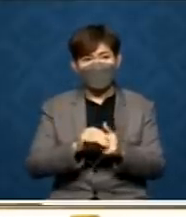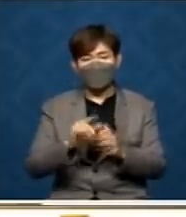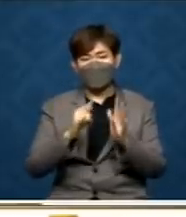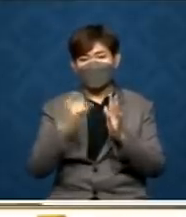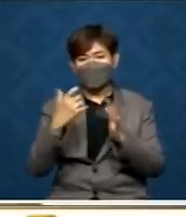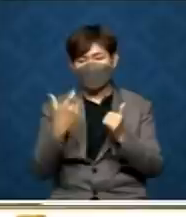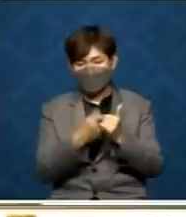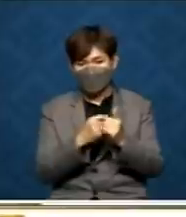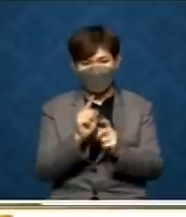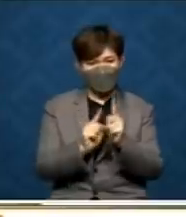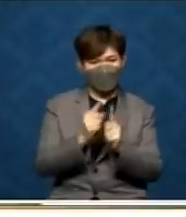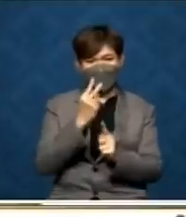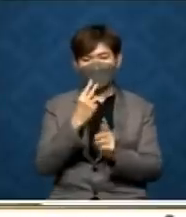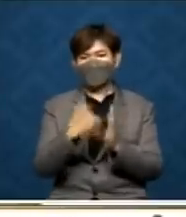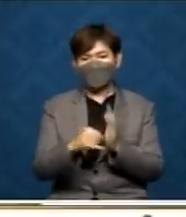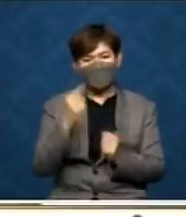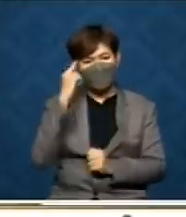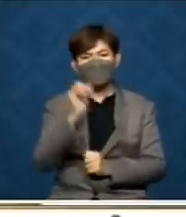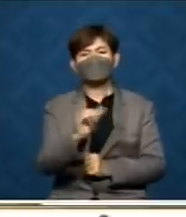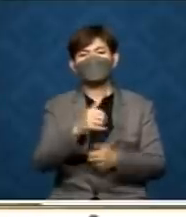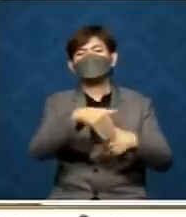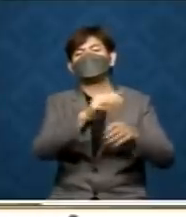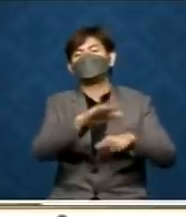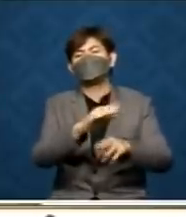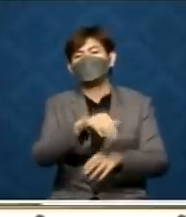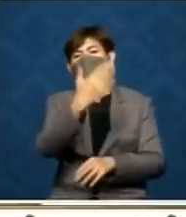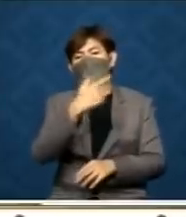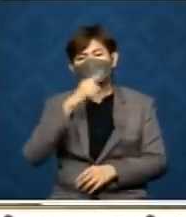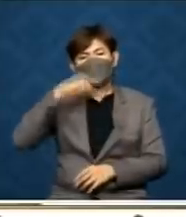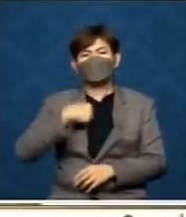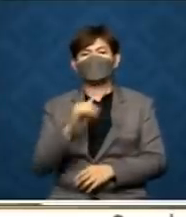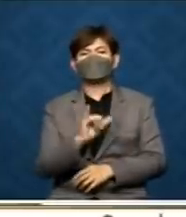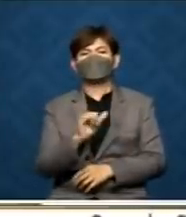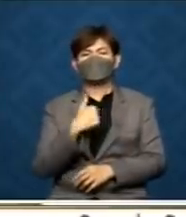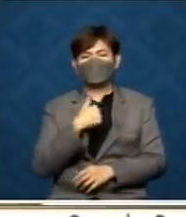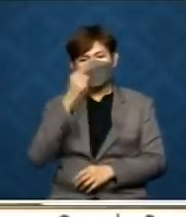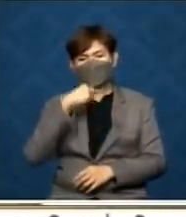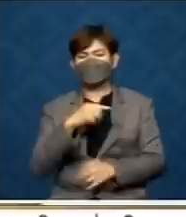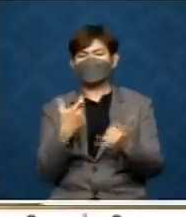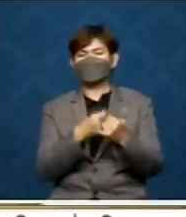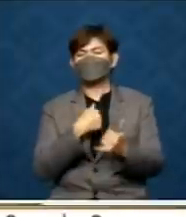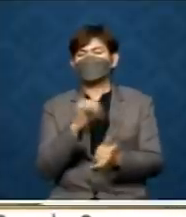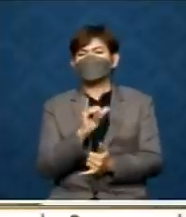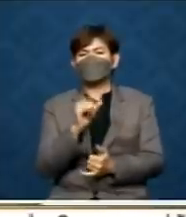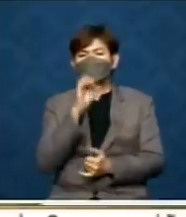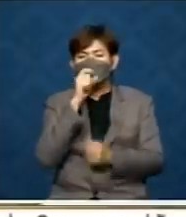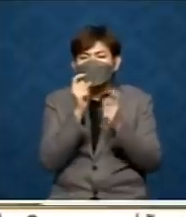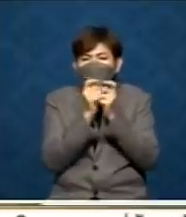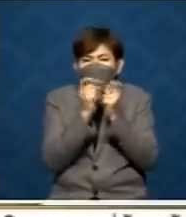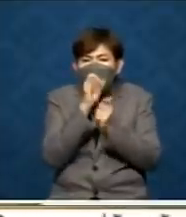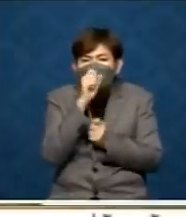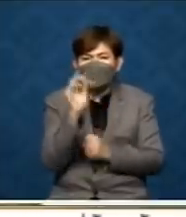ทั้งก็ประเมินผิดพลาดโอ้ยังไม่ต้องล็อคให้คนอื่นเขาใช้มาก่อนคนไทยไม่ใช่หนูทดลองยานี่ไงต้นเหตุ